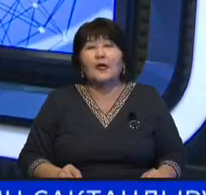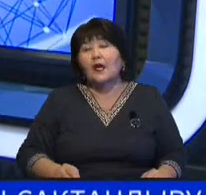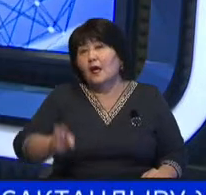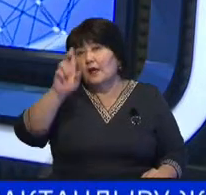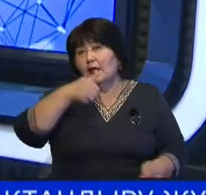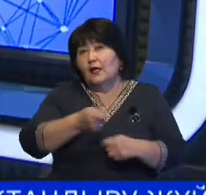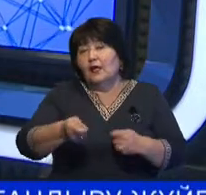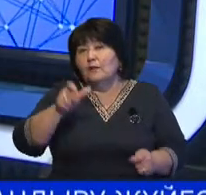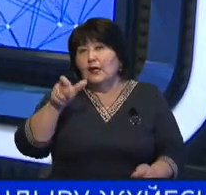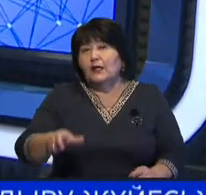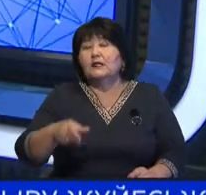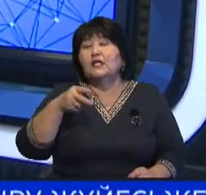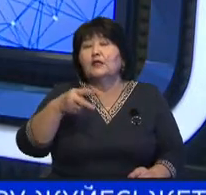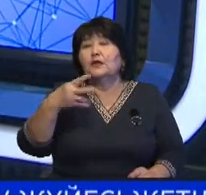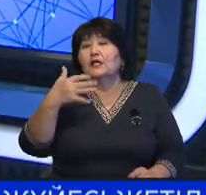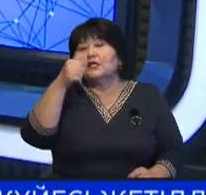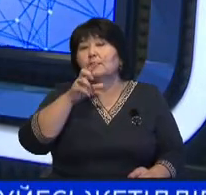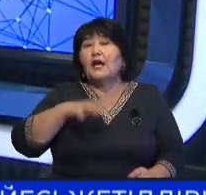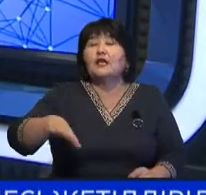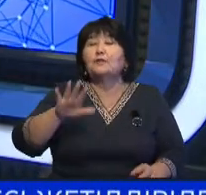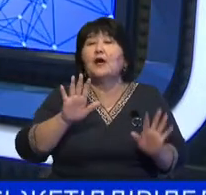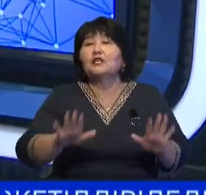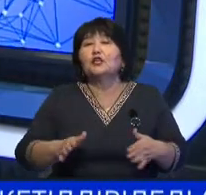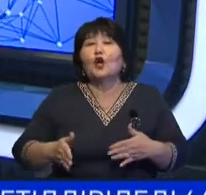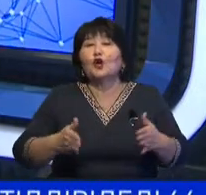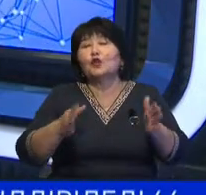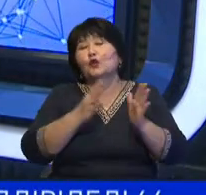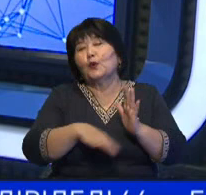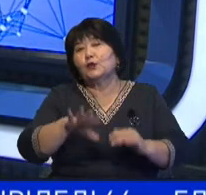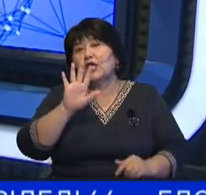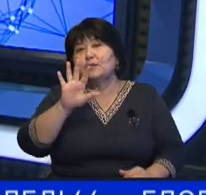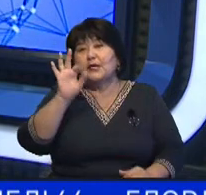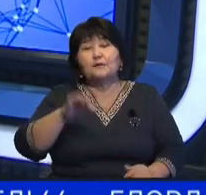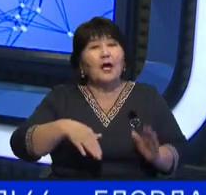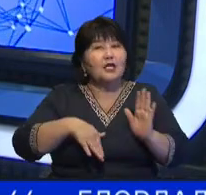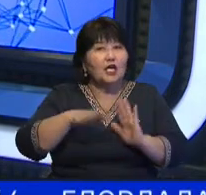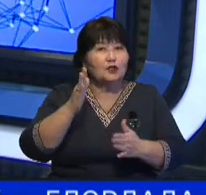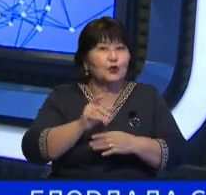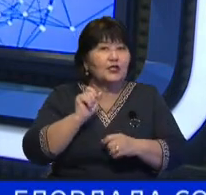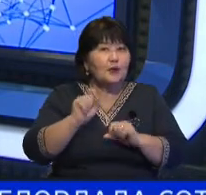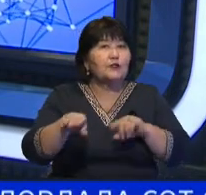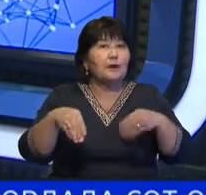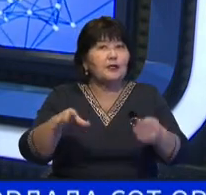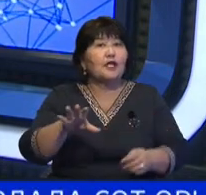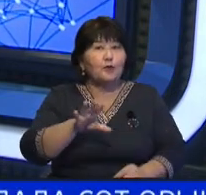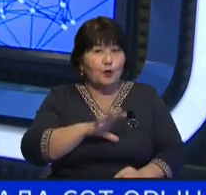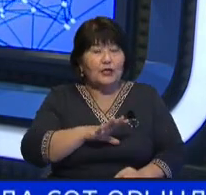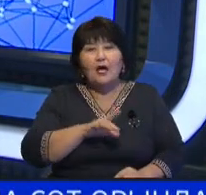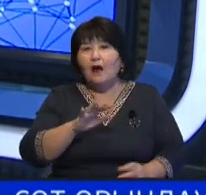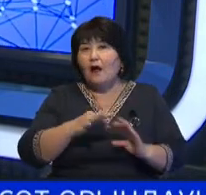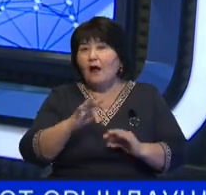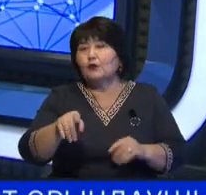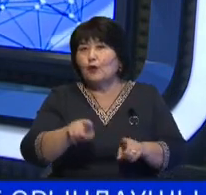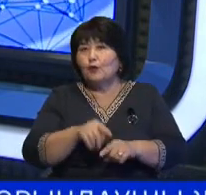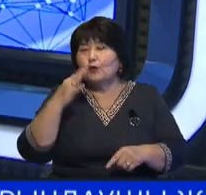Мемлекет басшысы 2025 жылға дейін еліміздегі жергілікті жолдардың 95%-ын жақсарту туралы тапсырма берген болатын. Арал ауданында